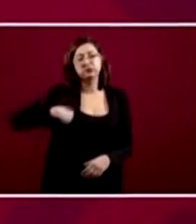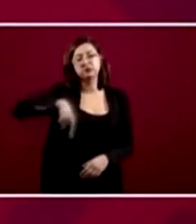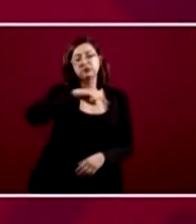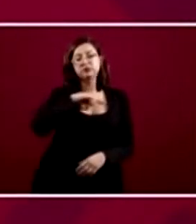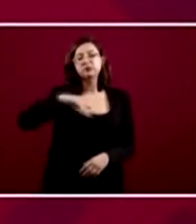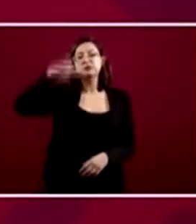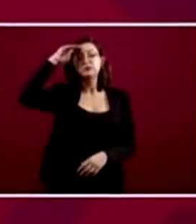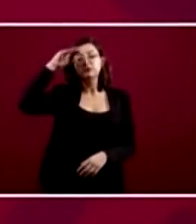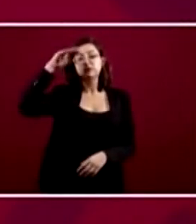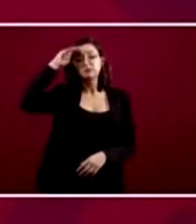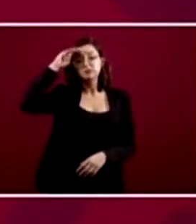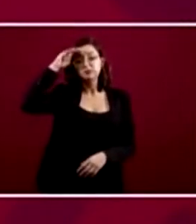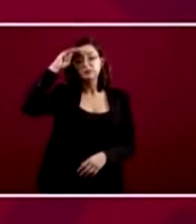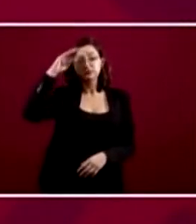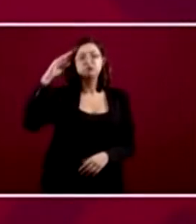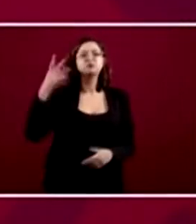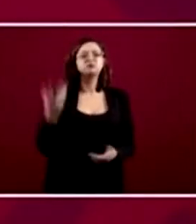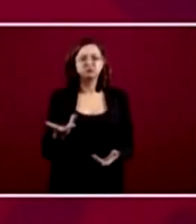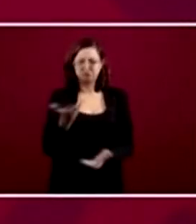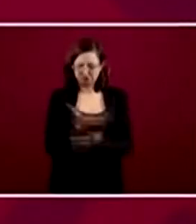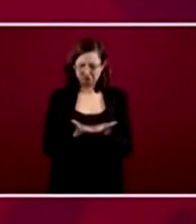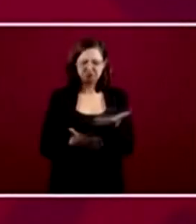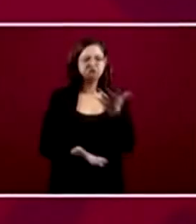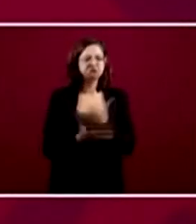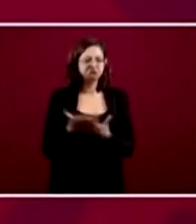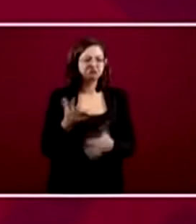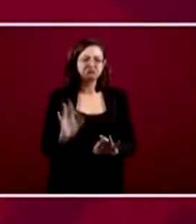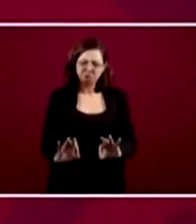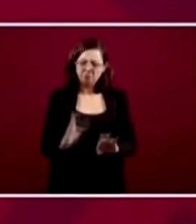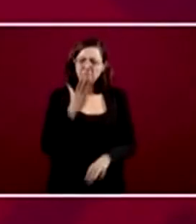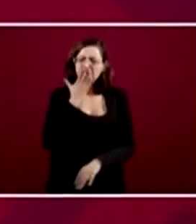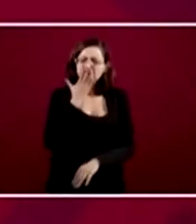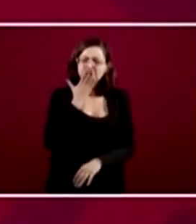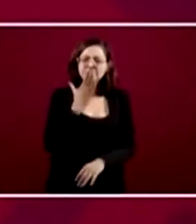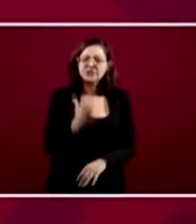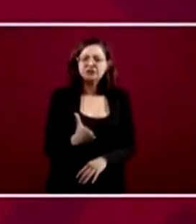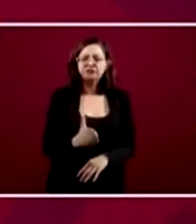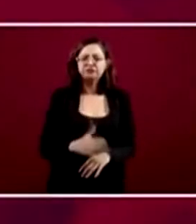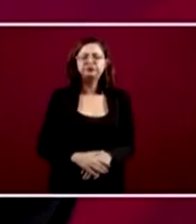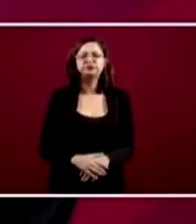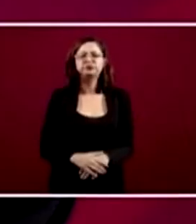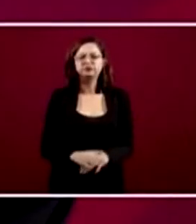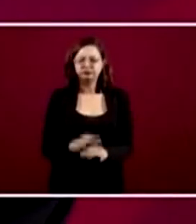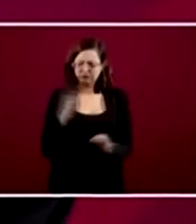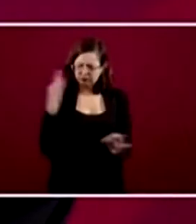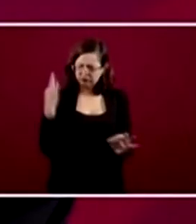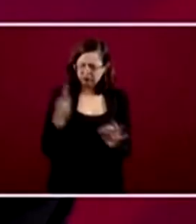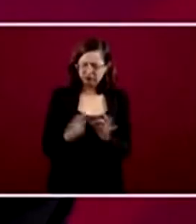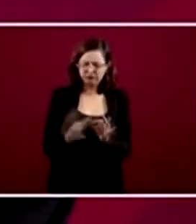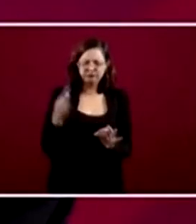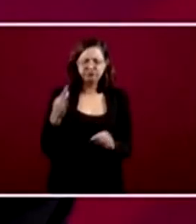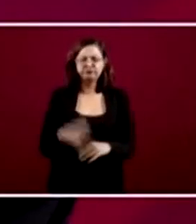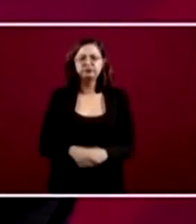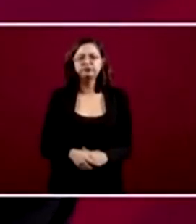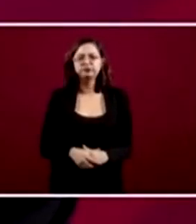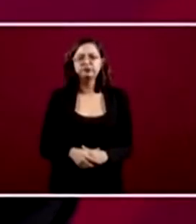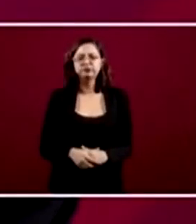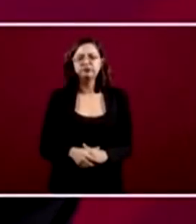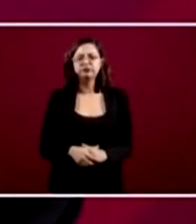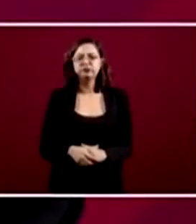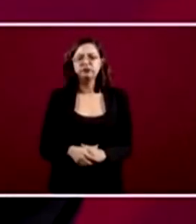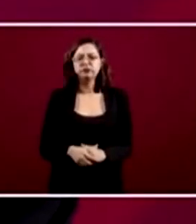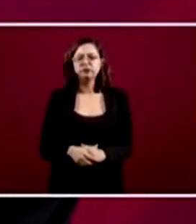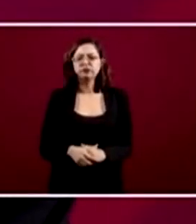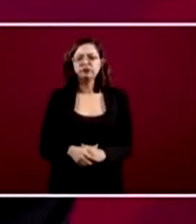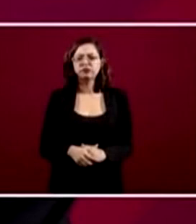wir richtig gehandelt haben. Es war richtig, weil Menschenleben das Wichtigste sind. Um unseren Willen durchzusetzen, hätten wir